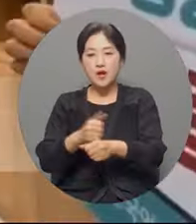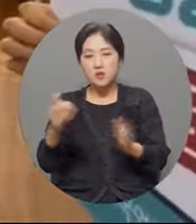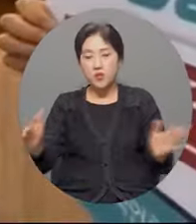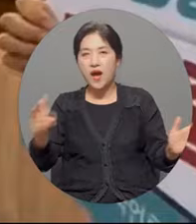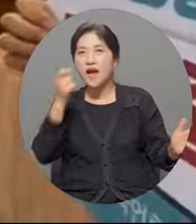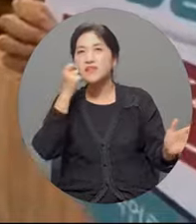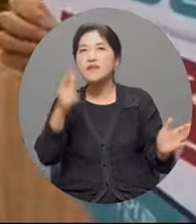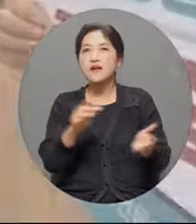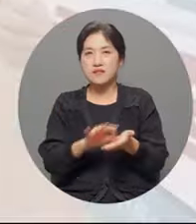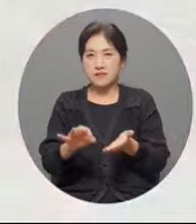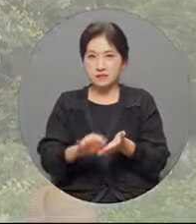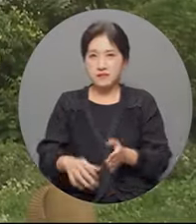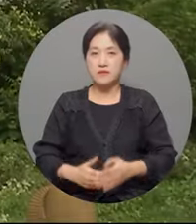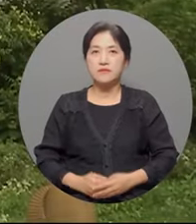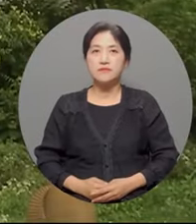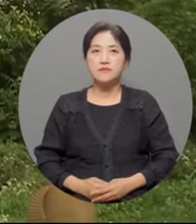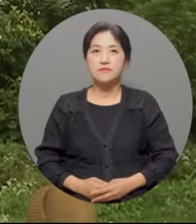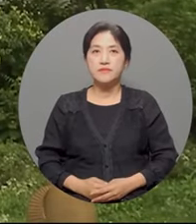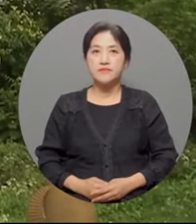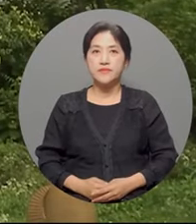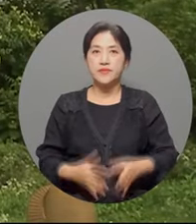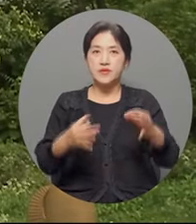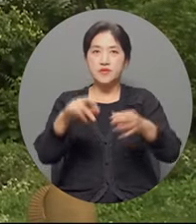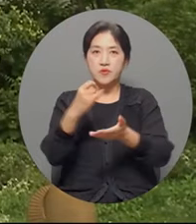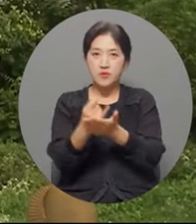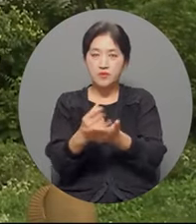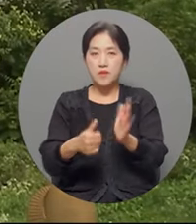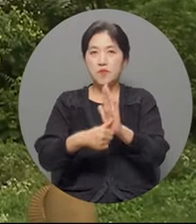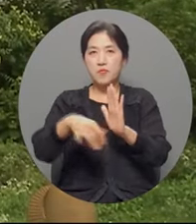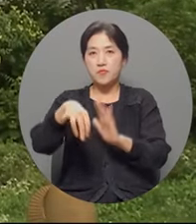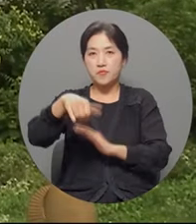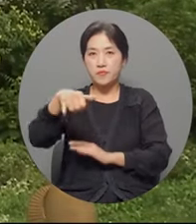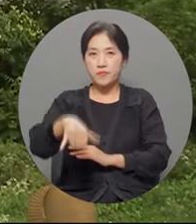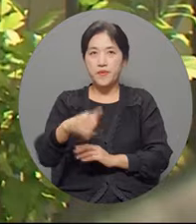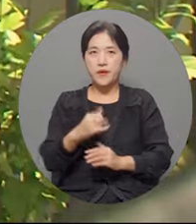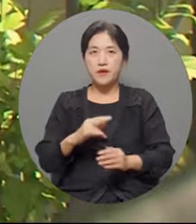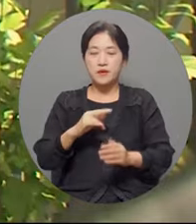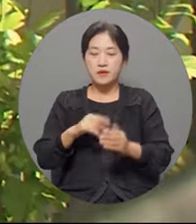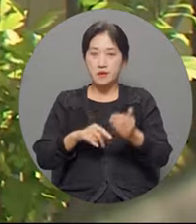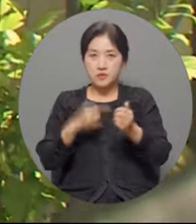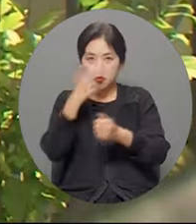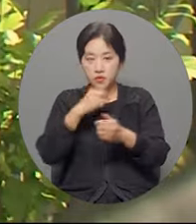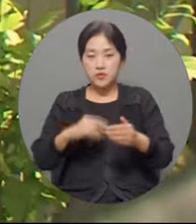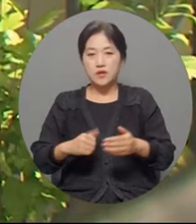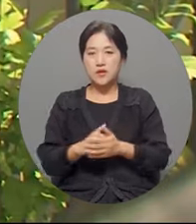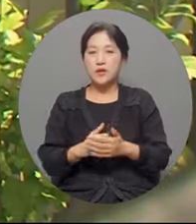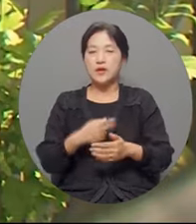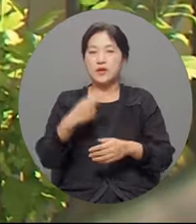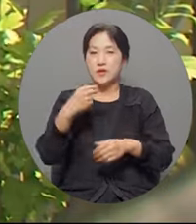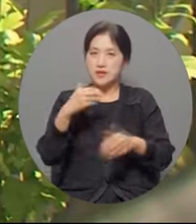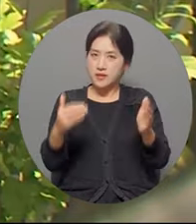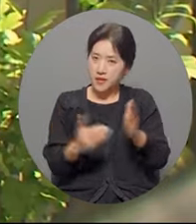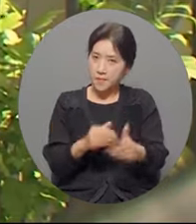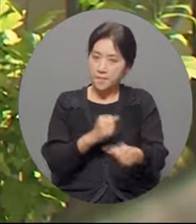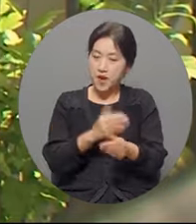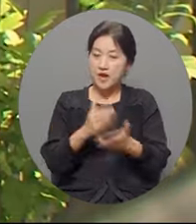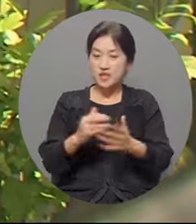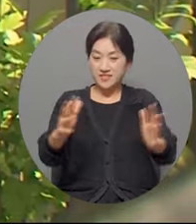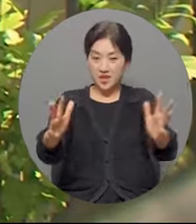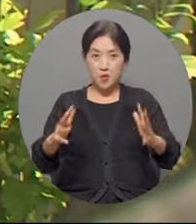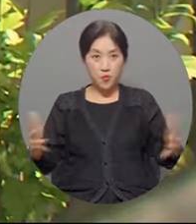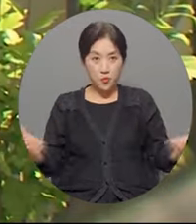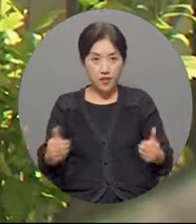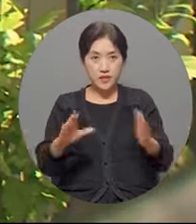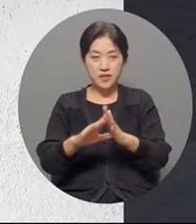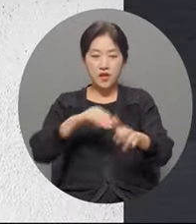달가량 걸렸습니다 김건희 여사의 명품백 의혹 조사를 종결할 논의한 권익 전원위원회 회의 당시